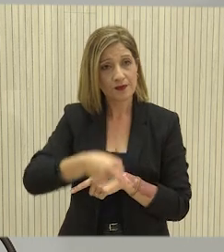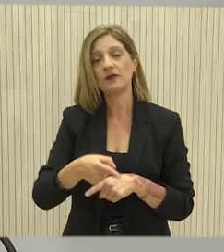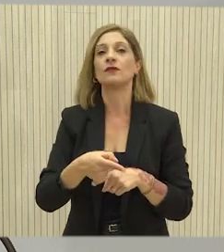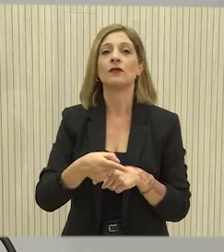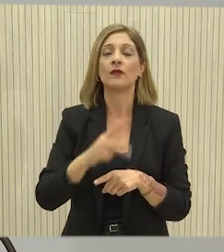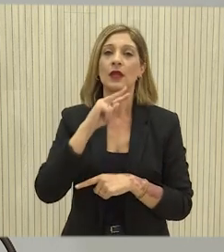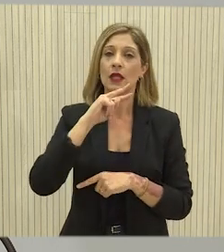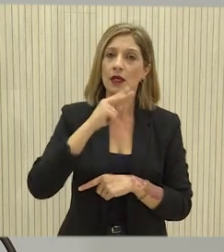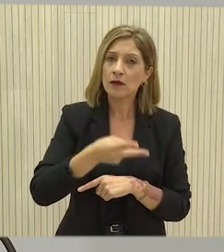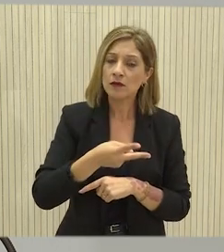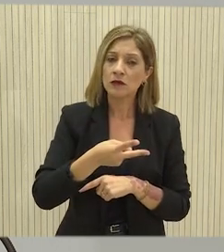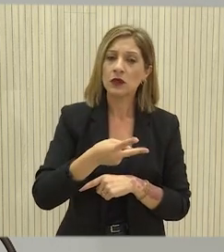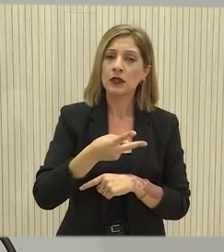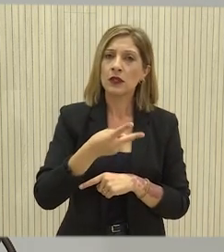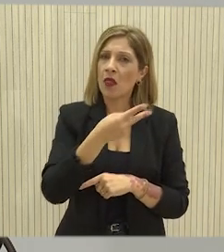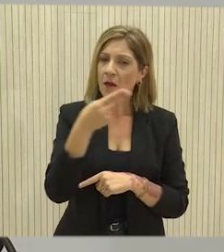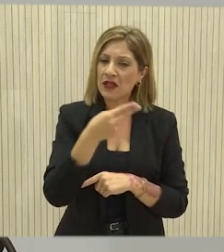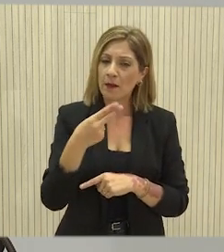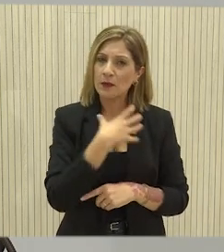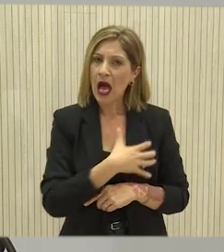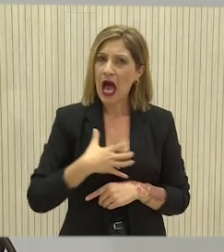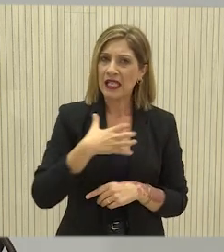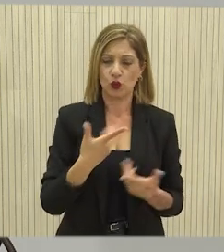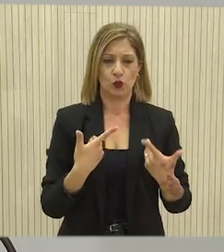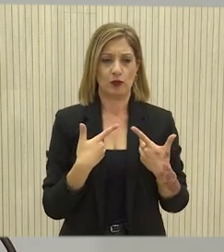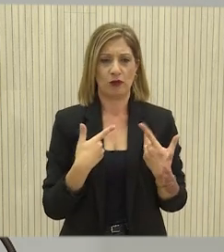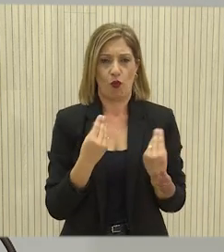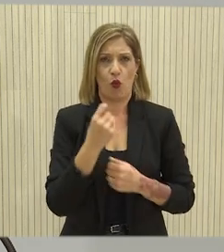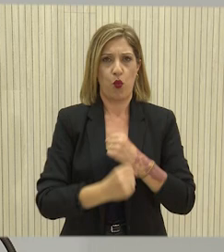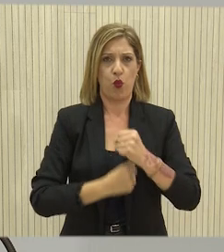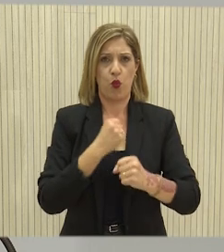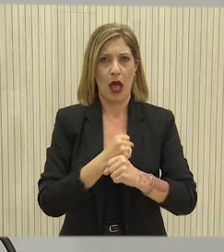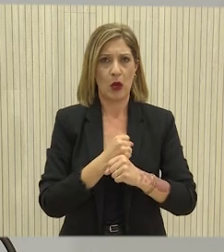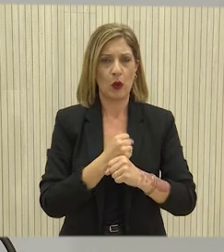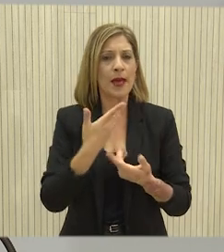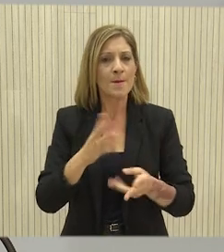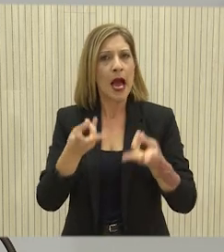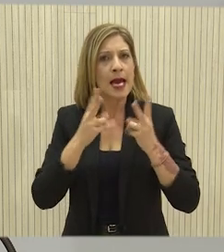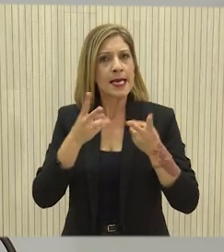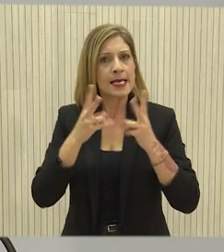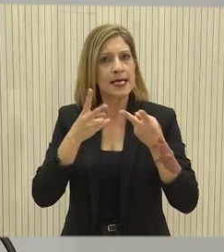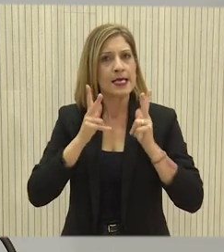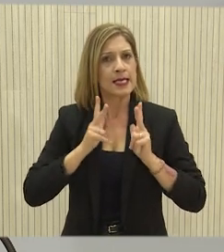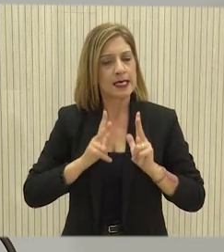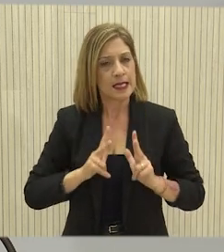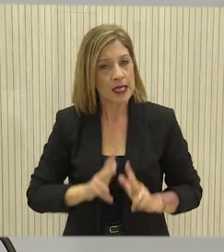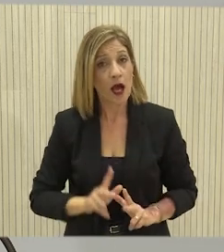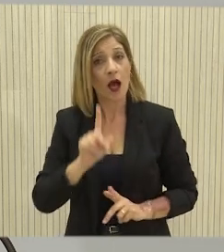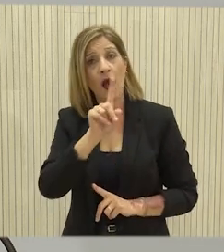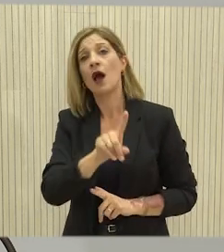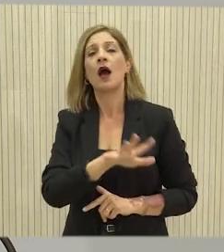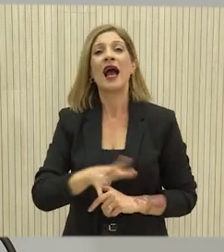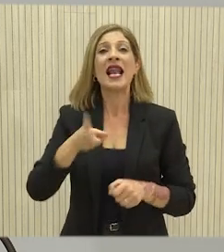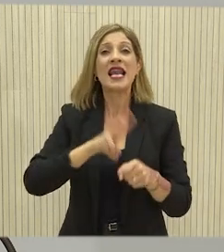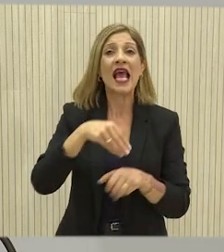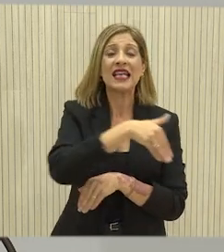συναντήληψη απαντώνται ζητήματα που ανησυχούσαν την πλευρά μας για δεκαετίες, και αυτό είναι να μην αμφισβητείται σε καμία περίπτωση το καθεστώς της